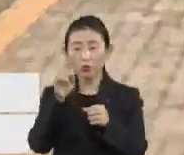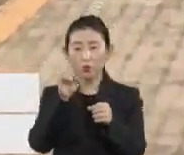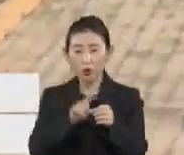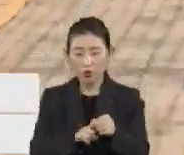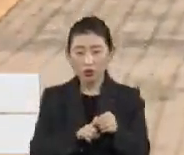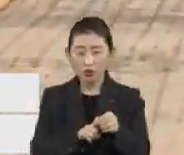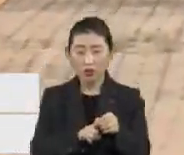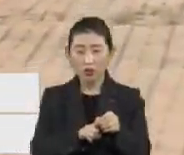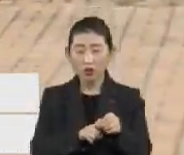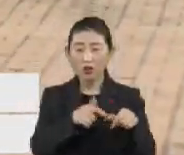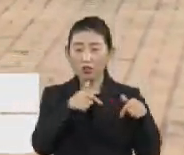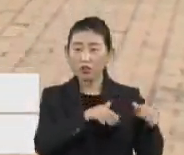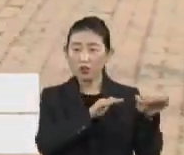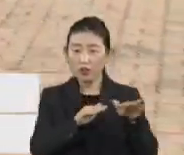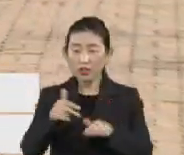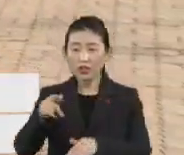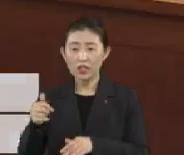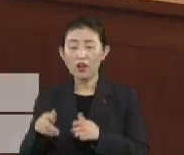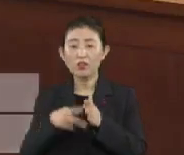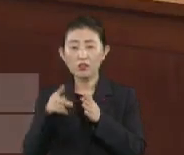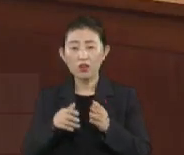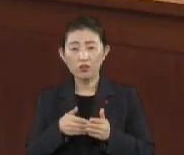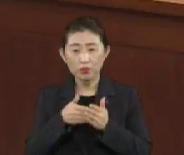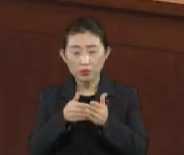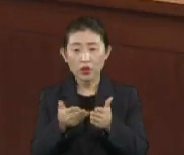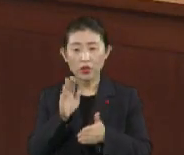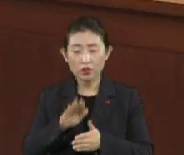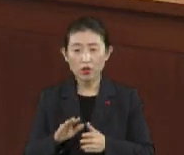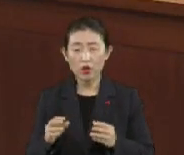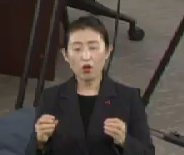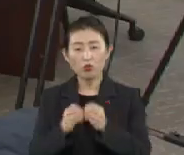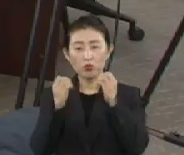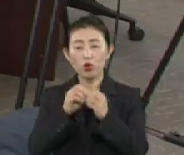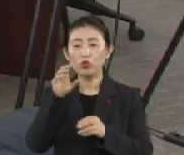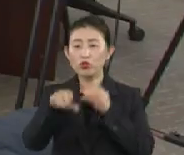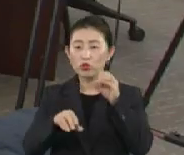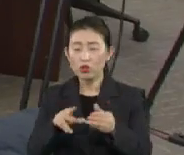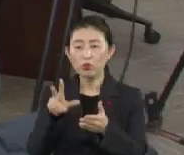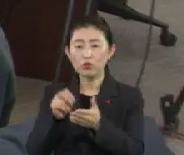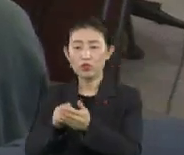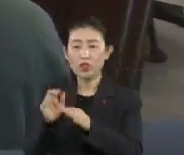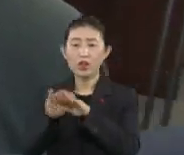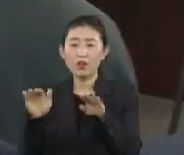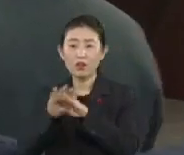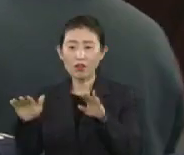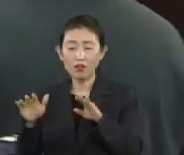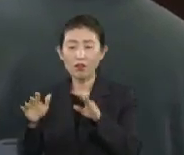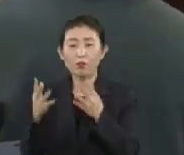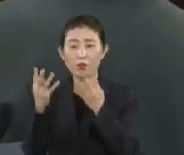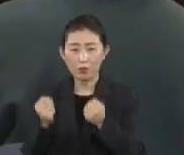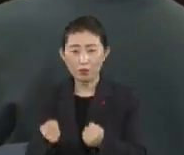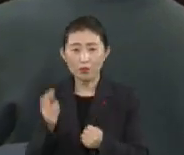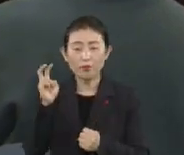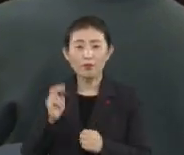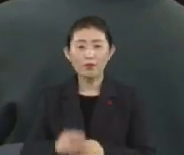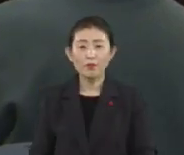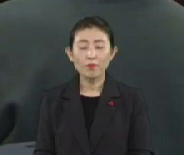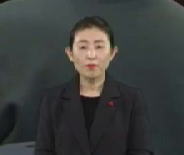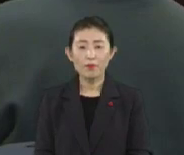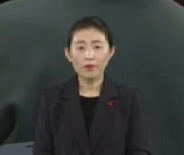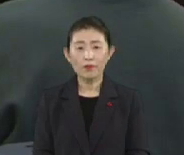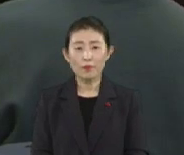서해선과 장항선 연결 사업이 제한됐지만 중복 투자 논란 등 해결해야 할 과제가 많아 보입니다.